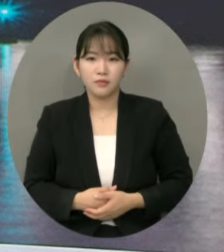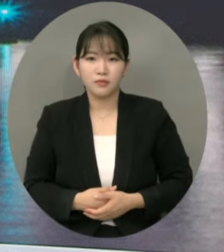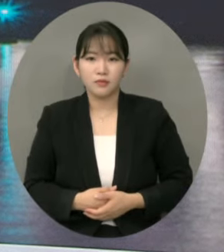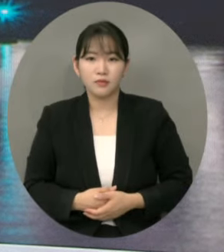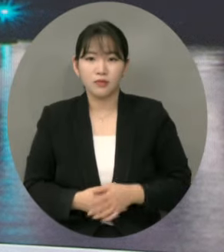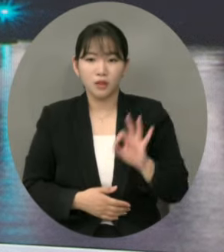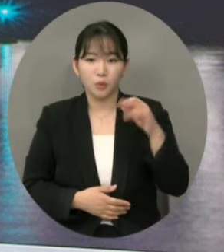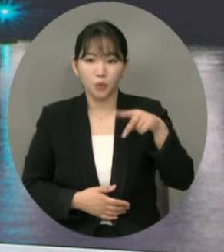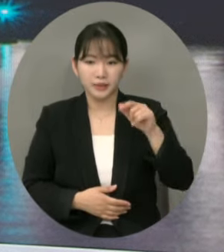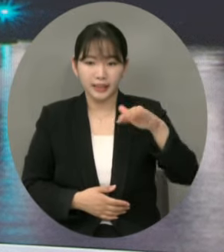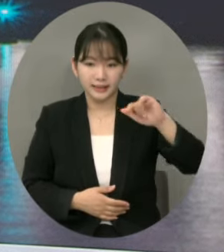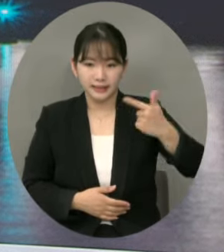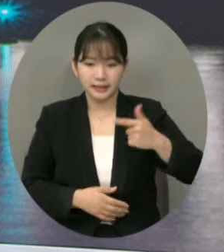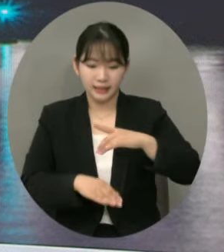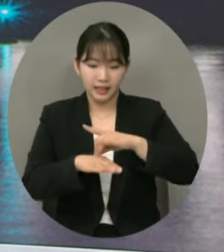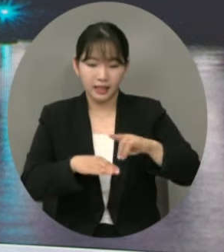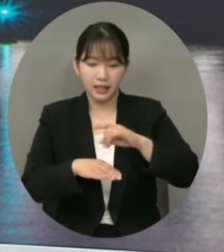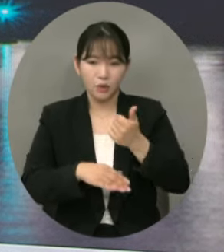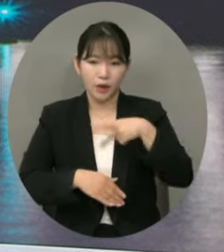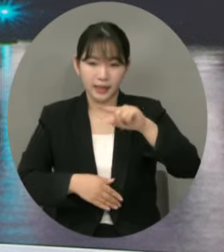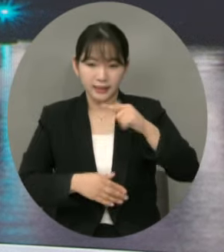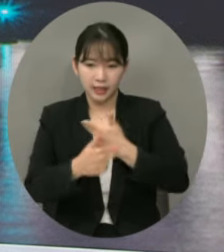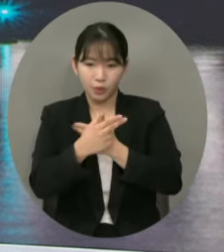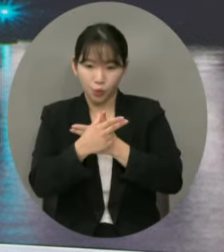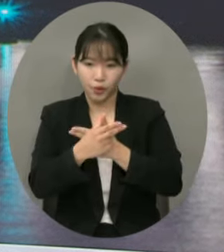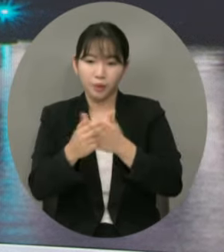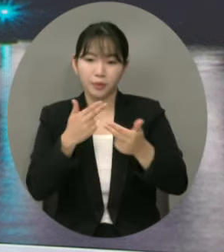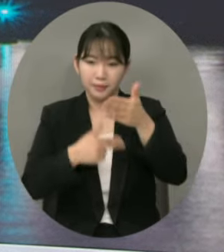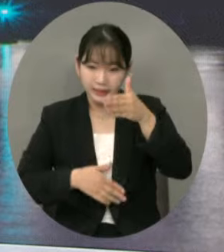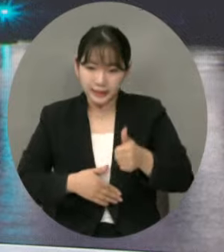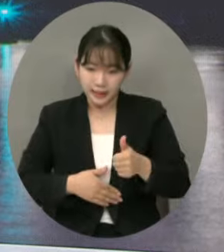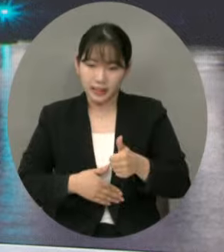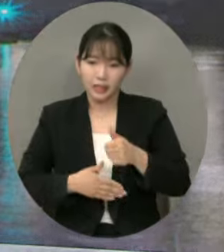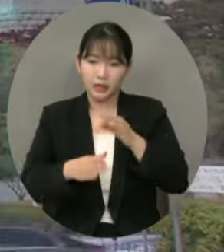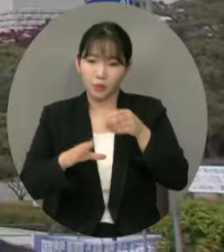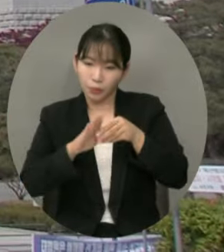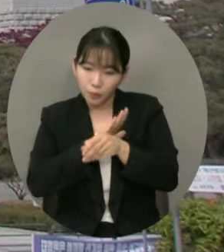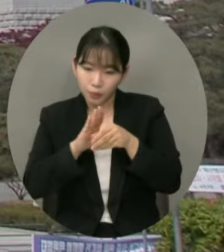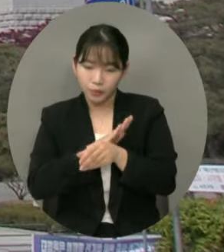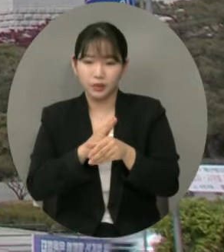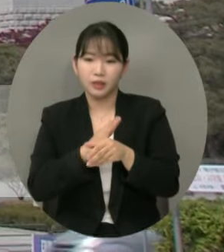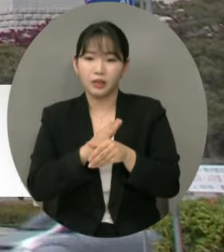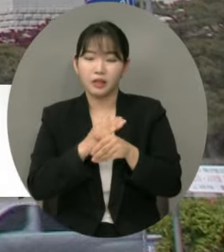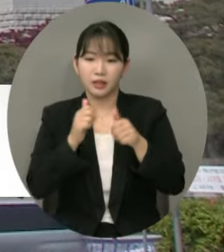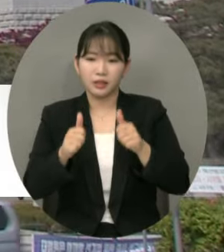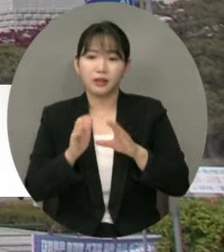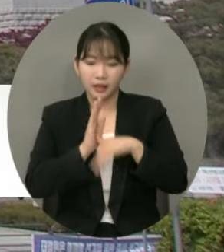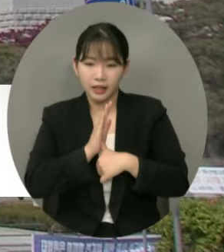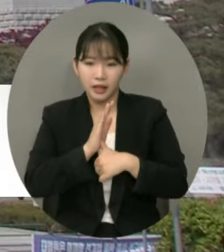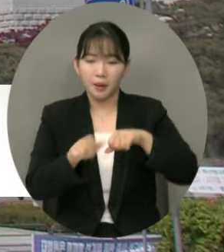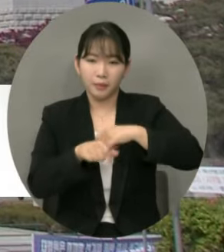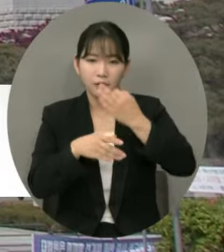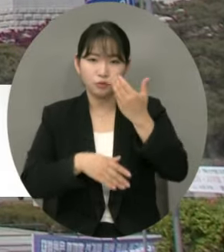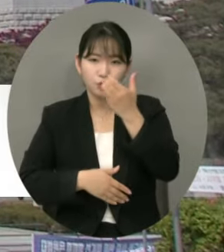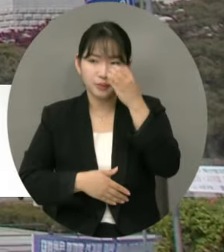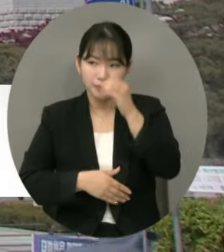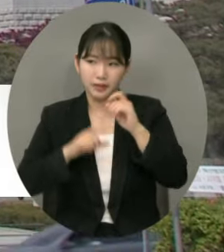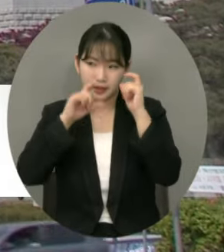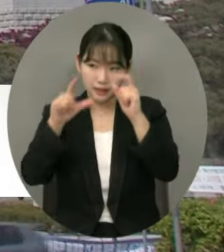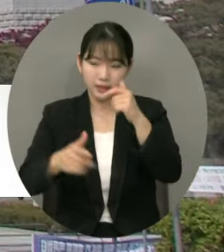오상진 해남 화산농협 조합장의 금품 선거에 대한 파기 환송심에서 벌금 90만 원이 선고돼 남은